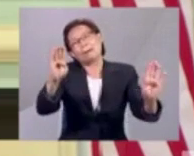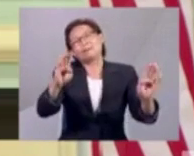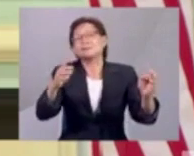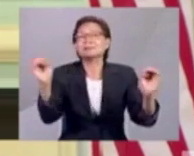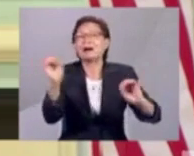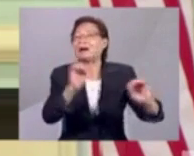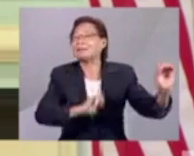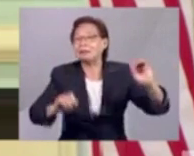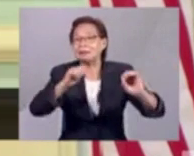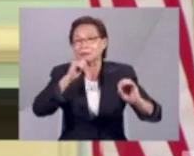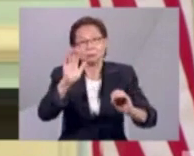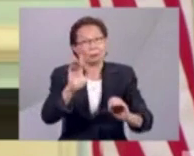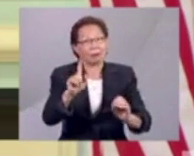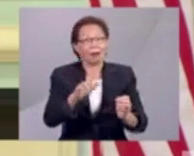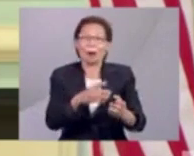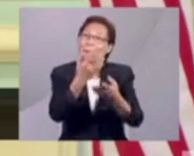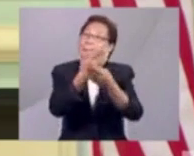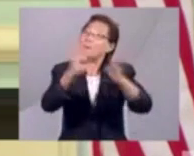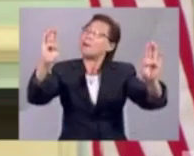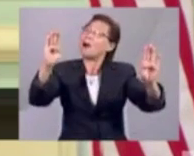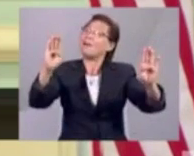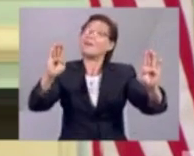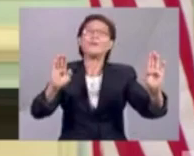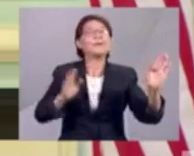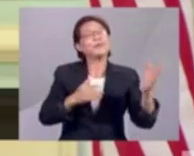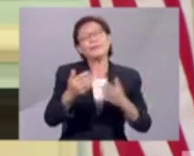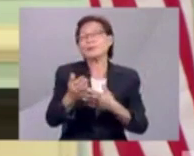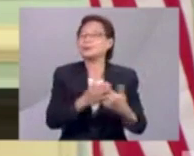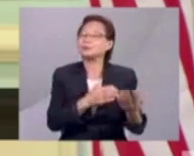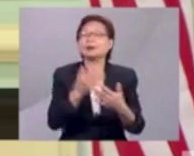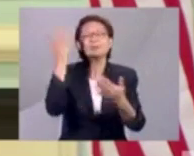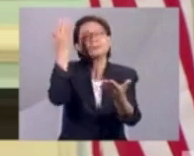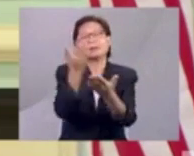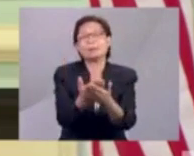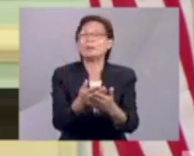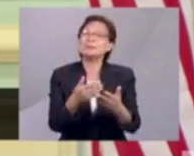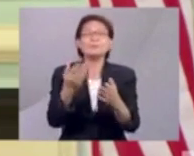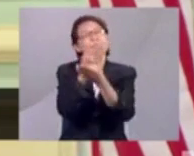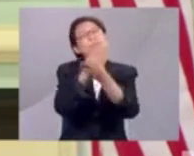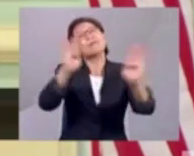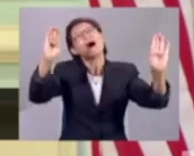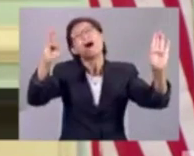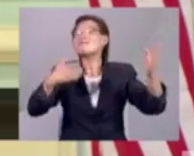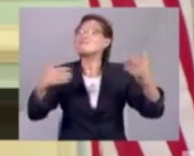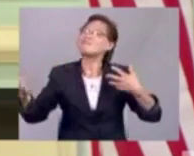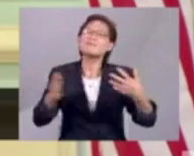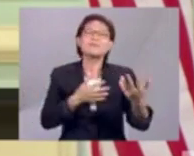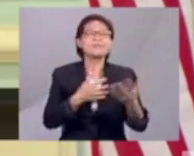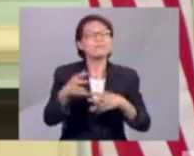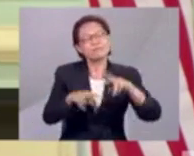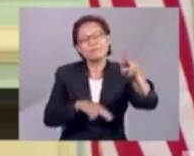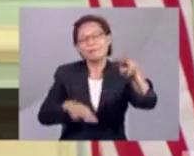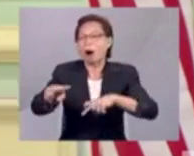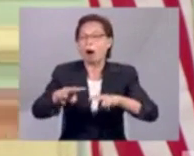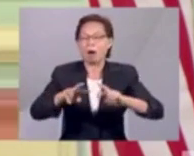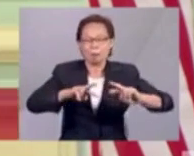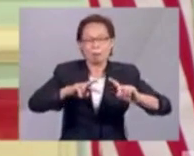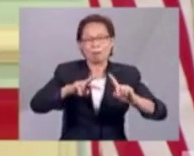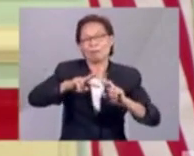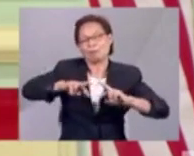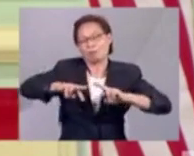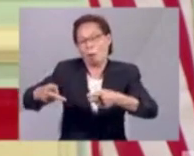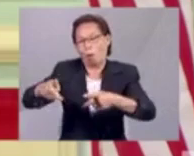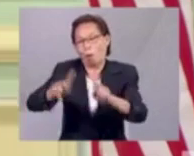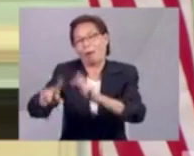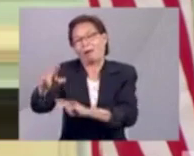ambil kesempatan daripada kebebasan tersebut yang hingga menyebabkan jangkitan kepada orang lain. Kawalan